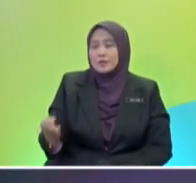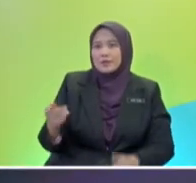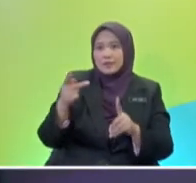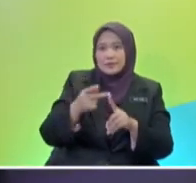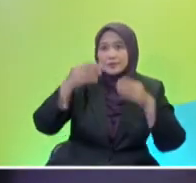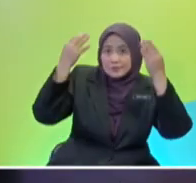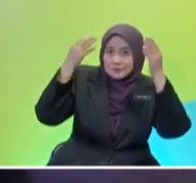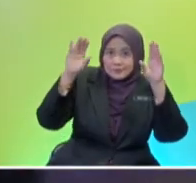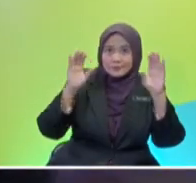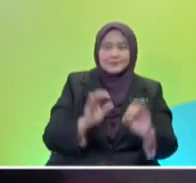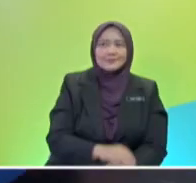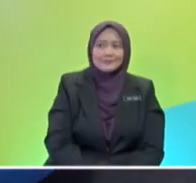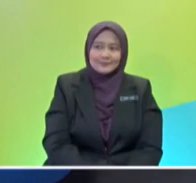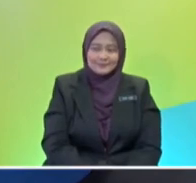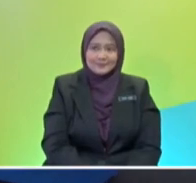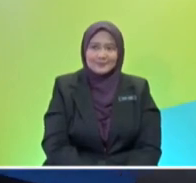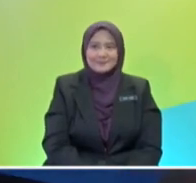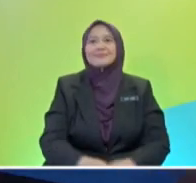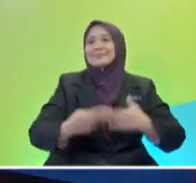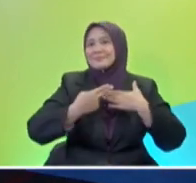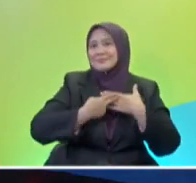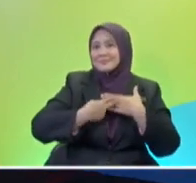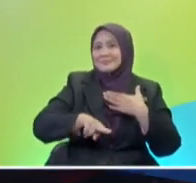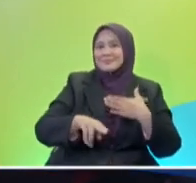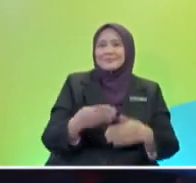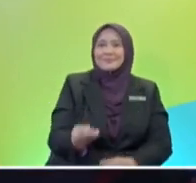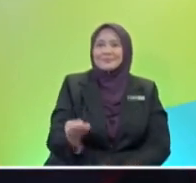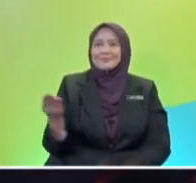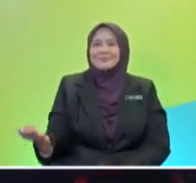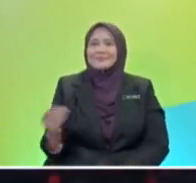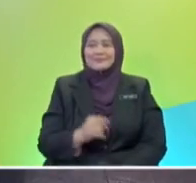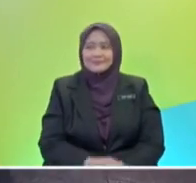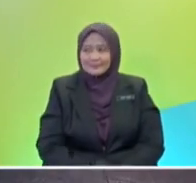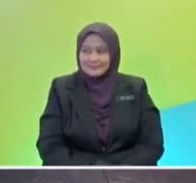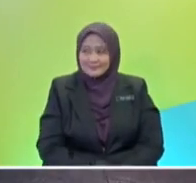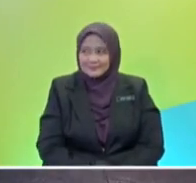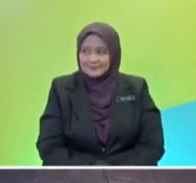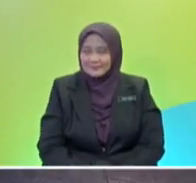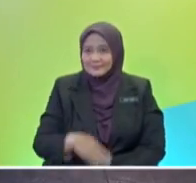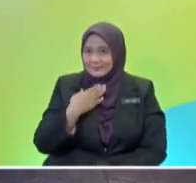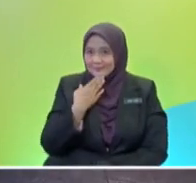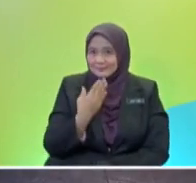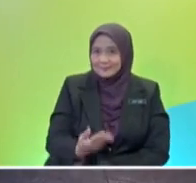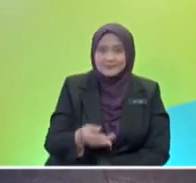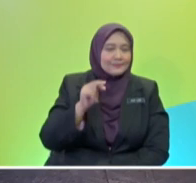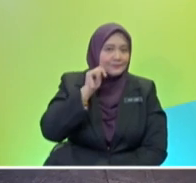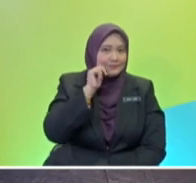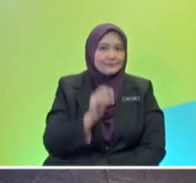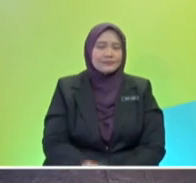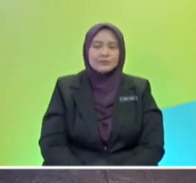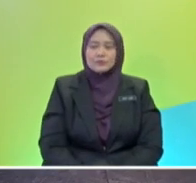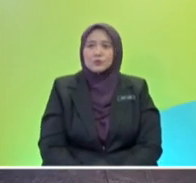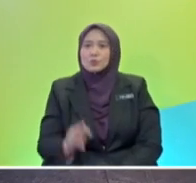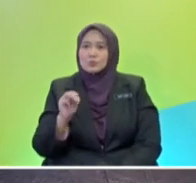pimpi pengantaran pengantaran barang nah saya itulah oke baiklah